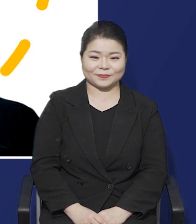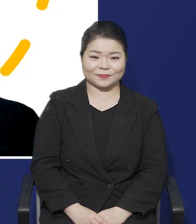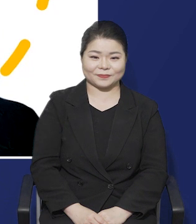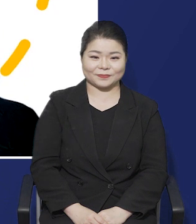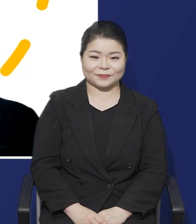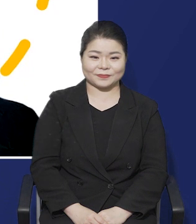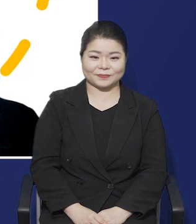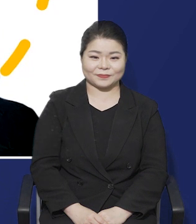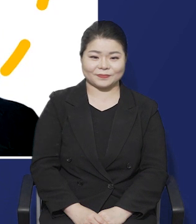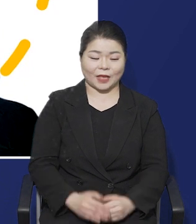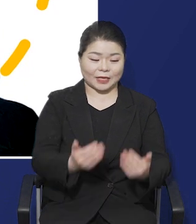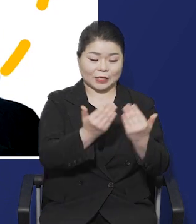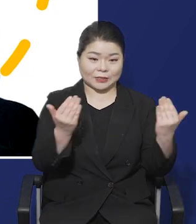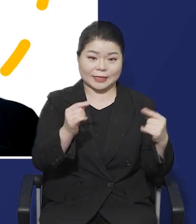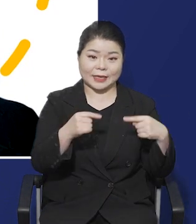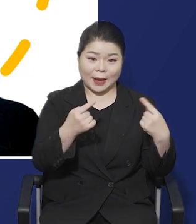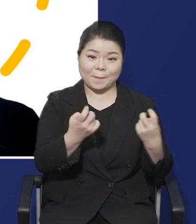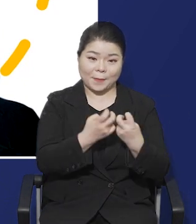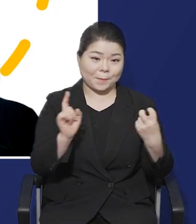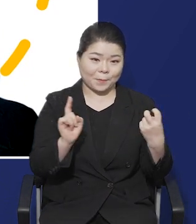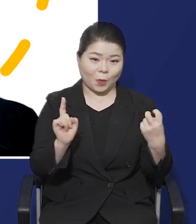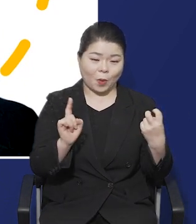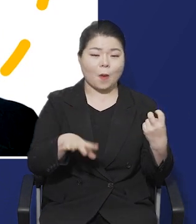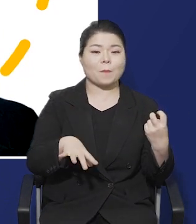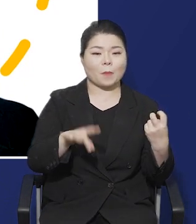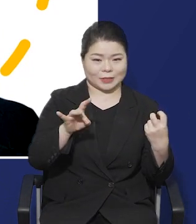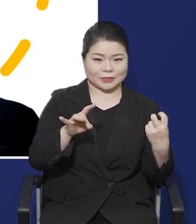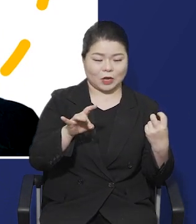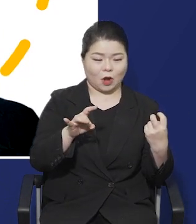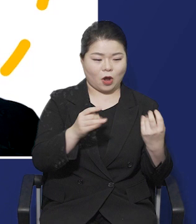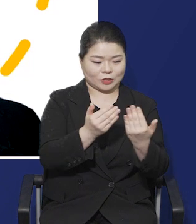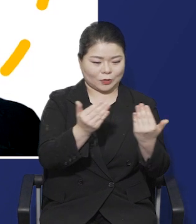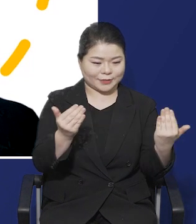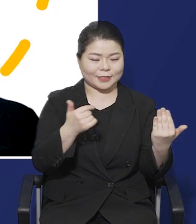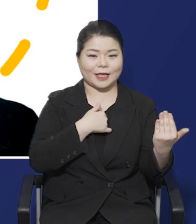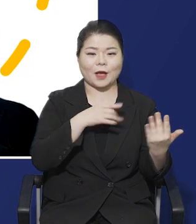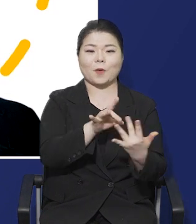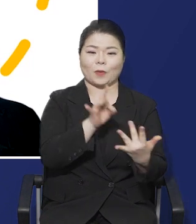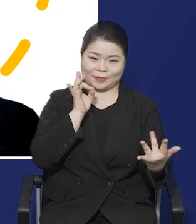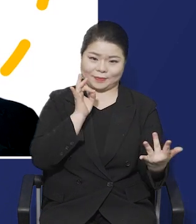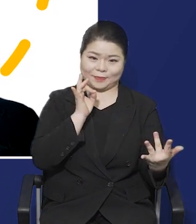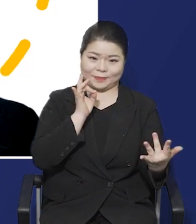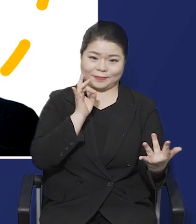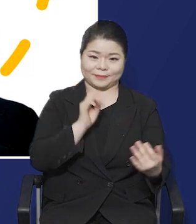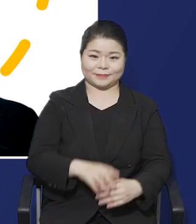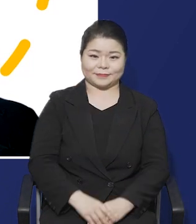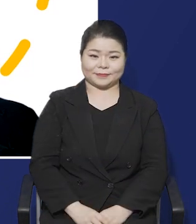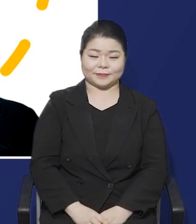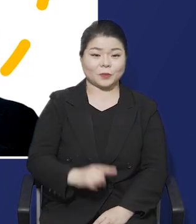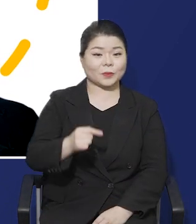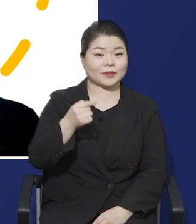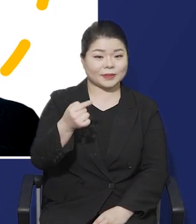무역 전시회에 참가하는 전략은 먼저 무역 전시회를 선정하는 겁니다. 그리고 그